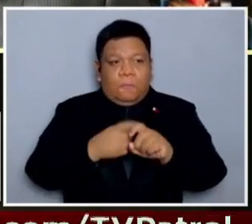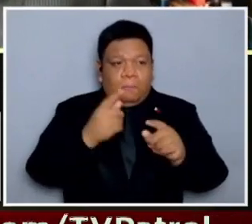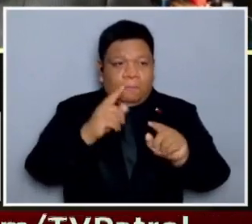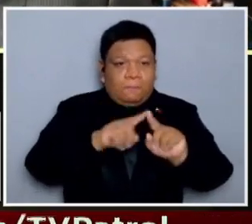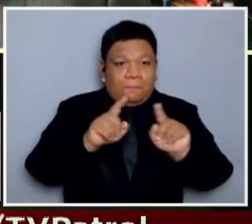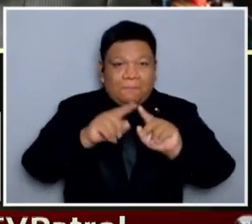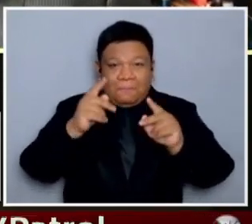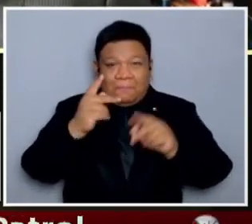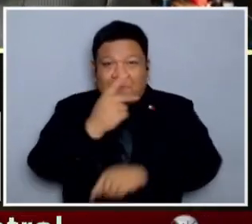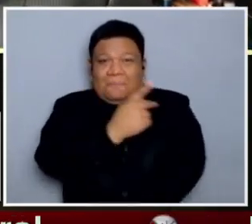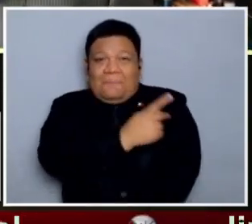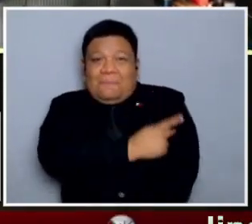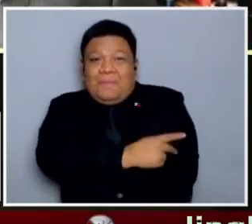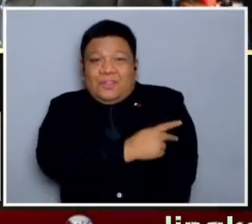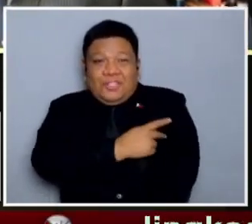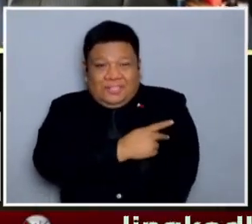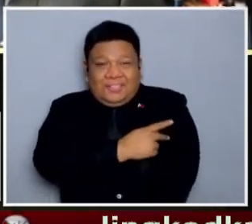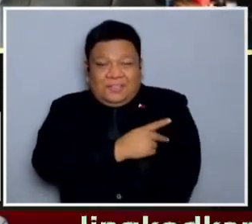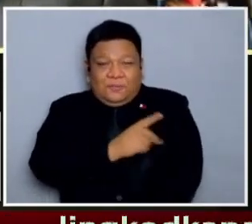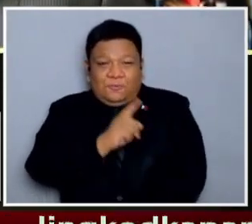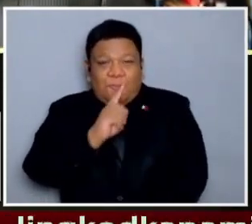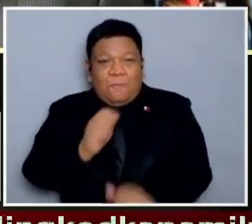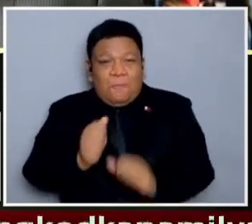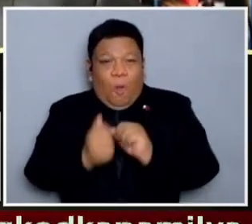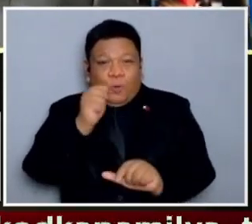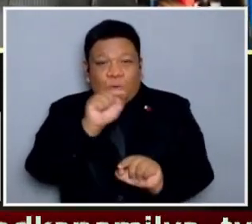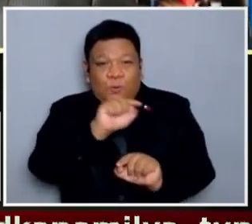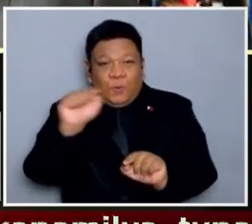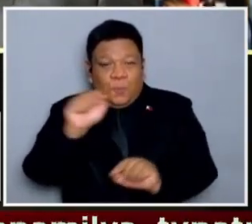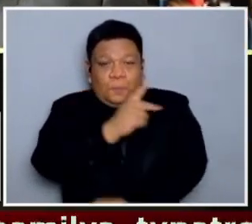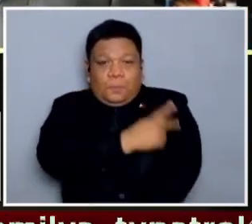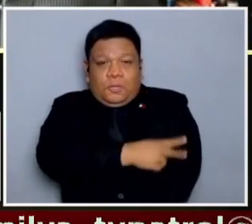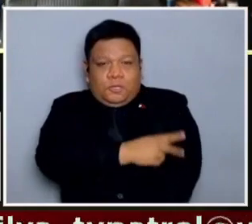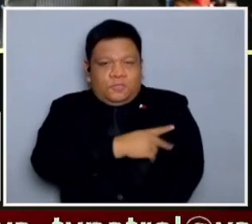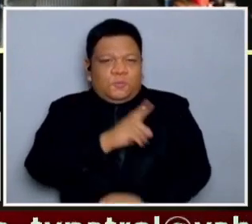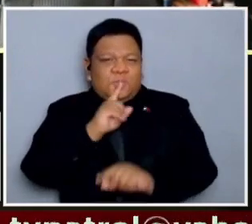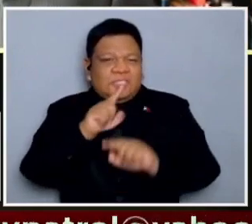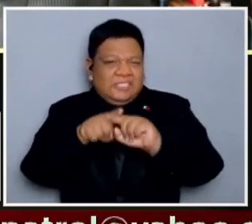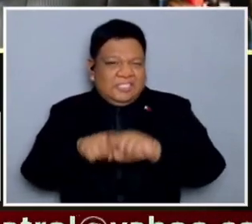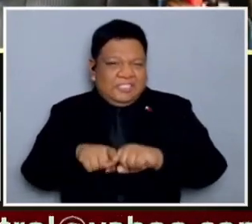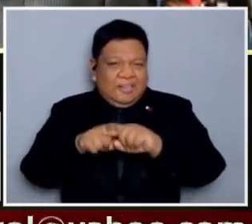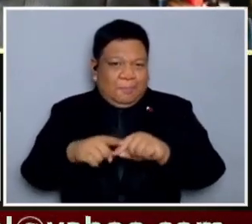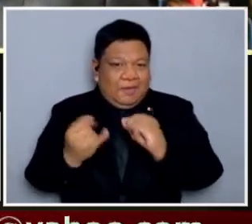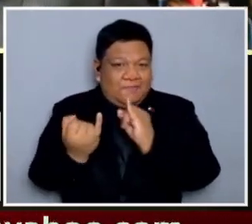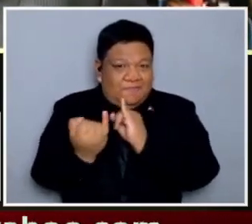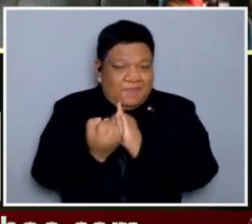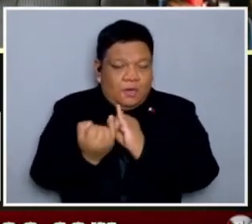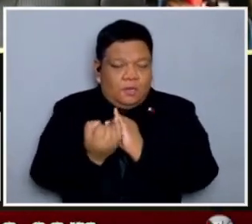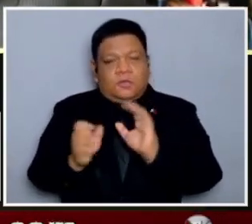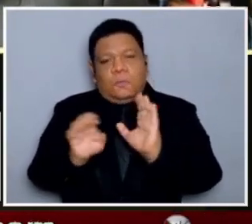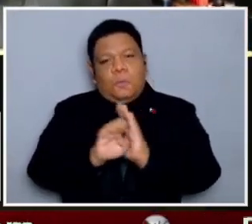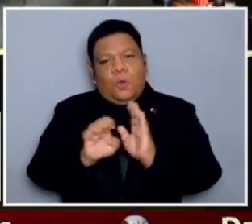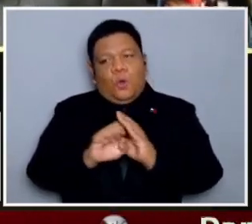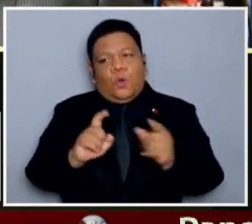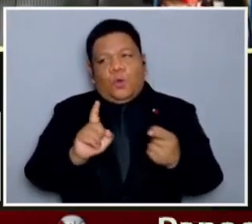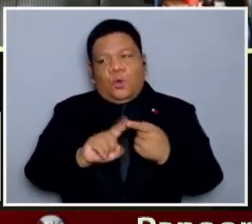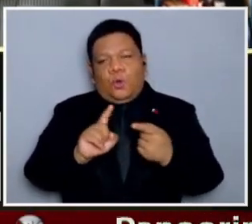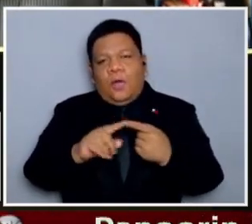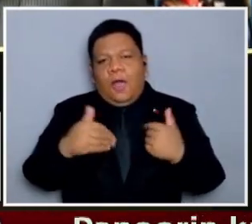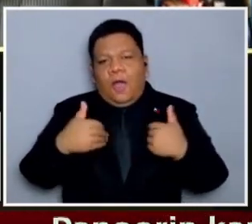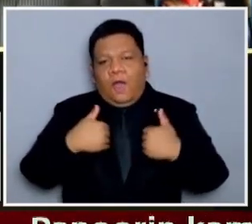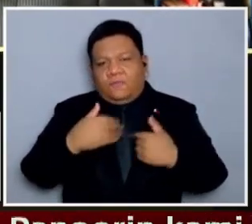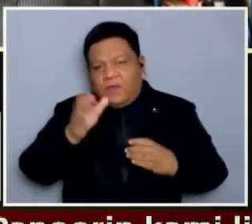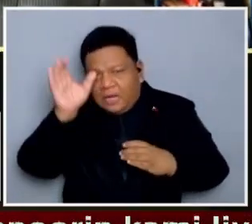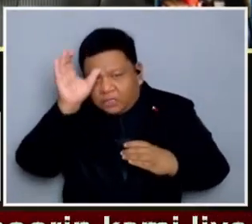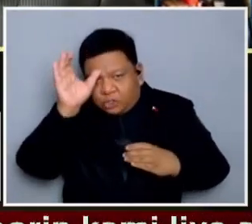mainly mga very PhilHealth dependent. Katulad ng mga pasyente natin na mga may cancer,